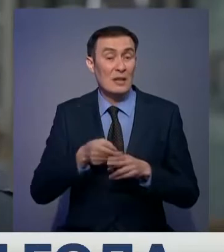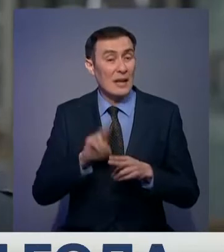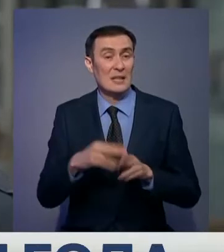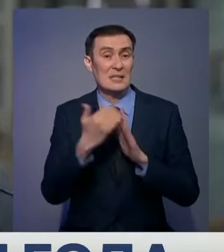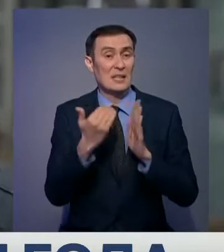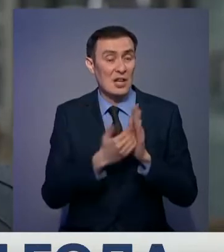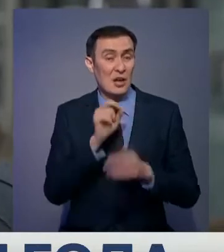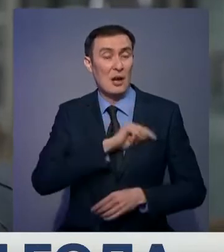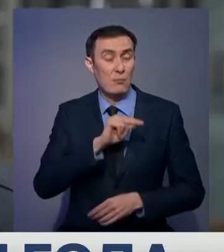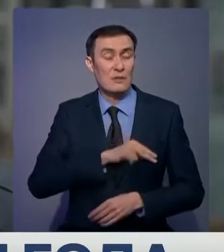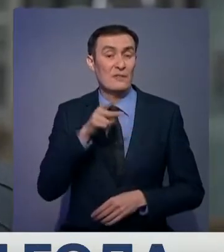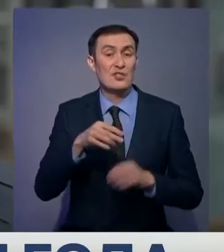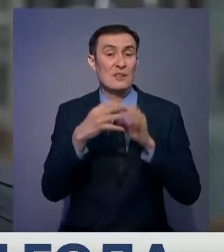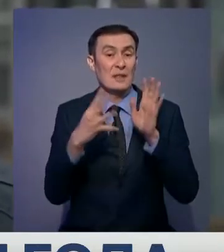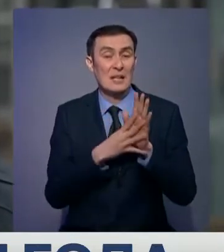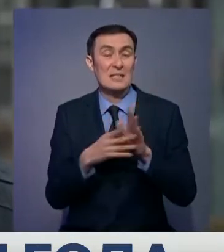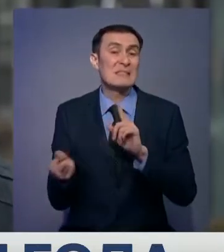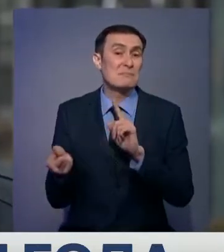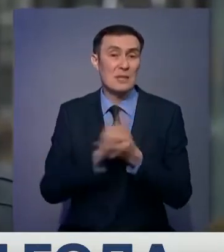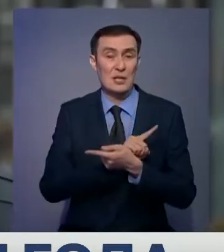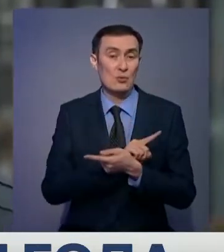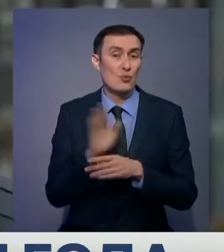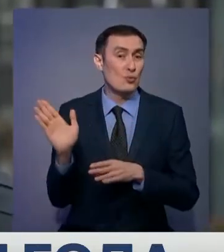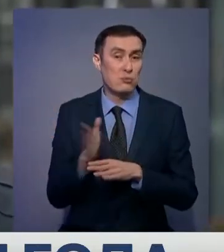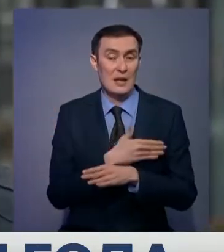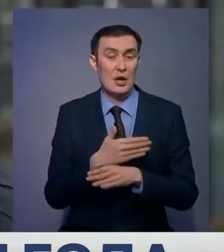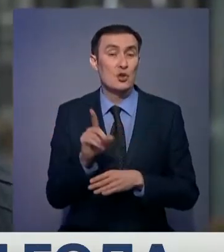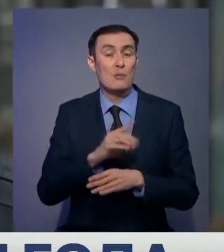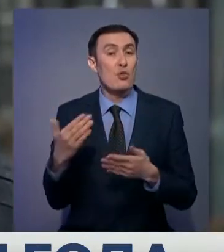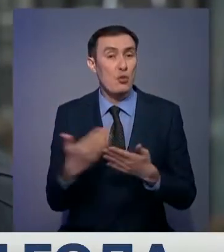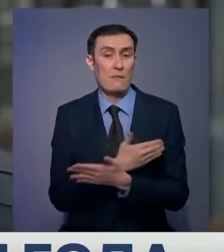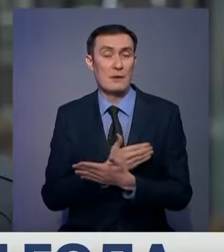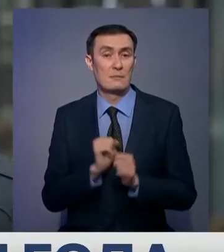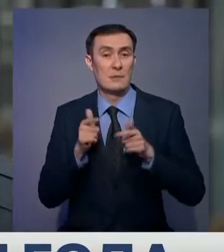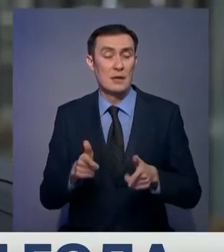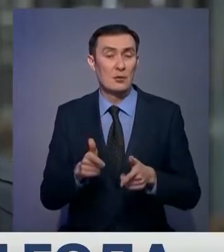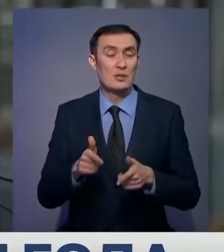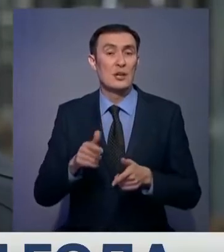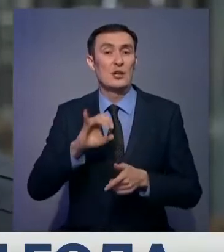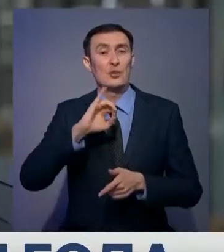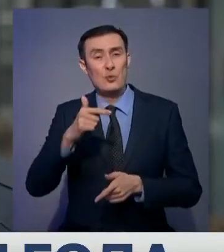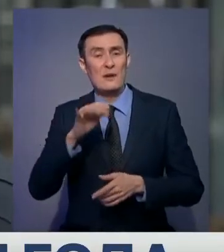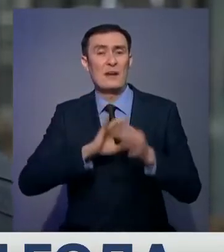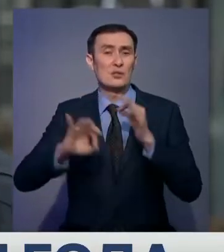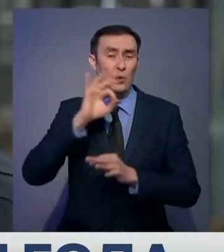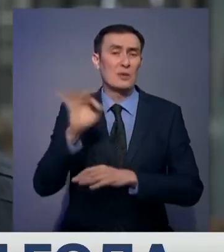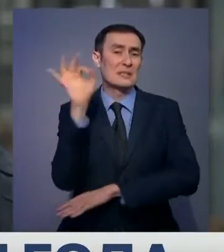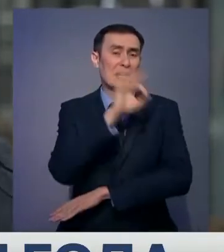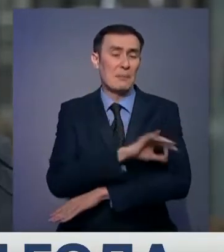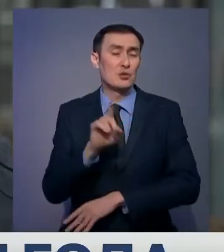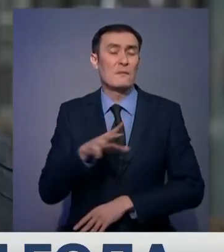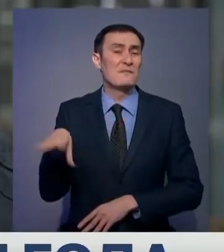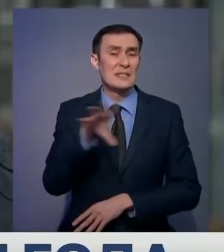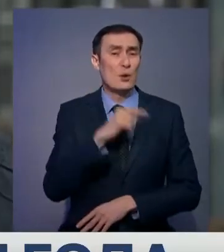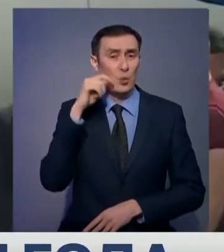на 2020 год – сменить элиты, дать возможность молодым и в востоке, и юге Украины, и на западе Украины прийти